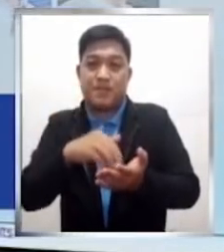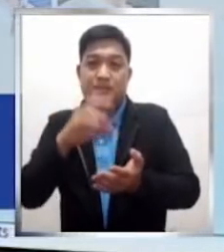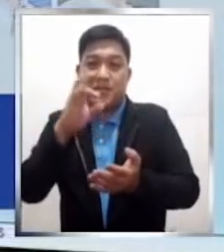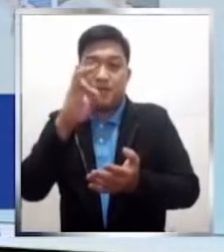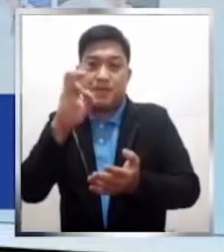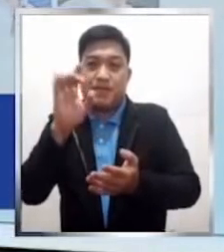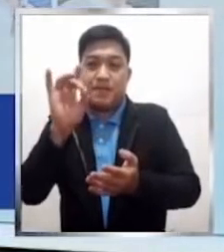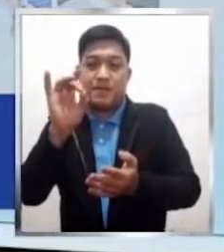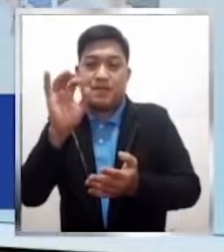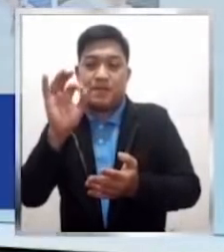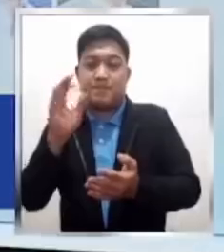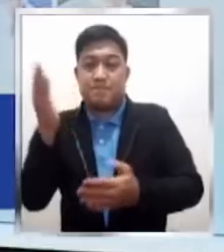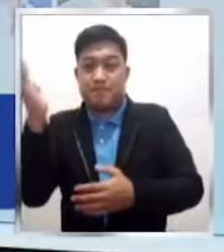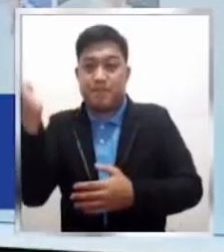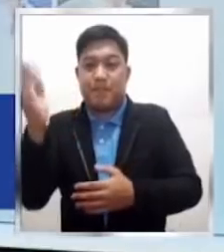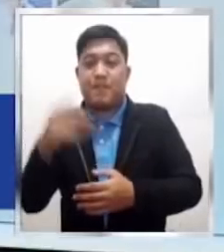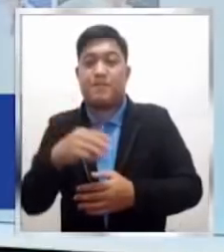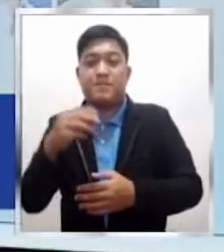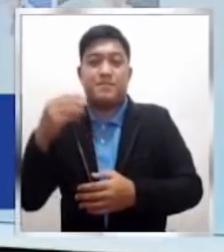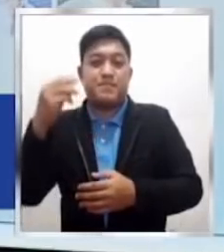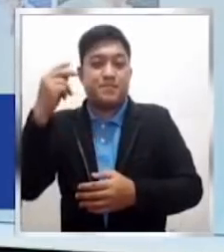1,794,789. Ping Lacson na may